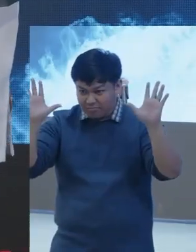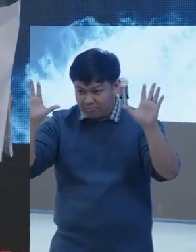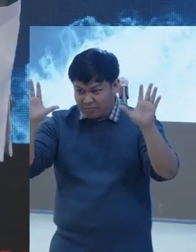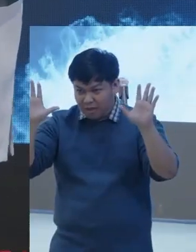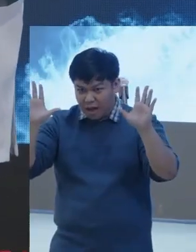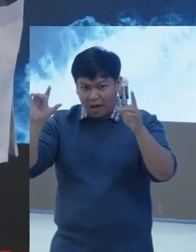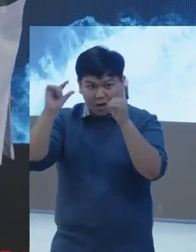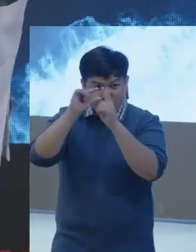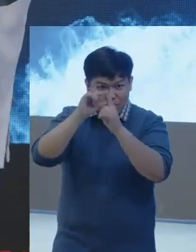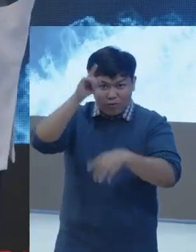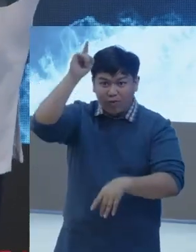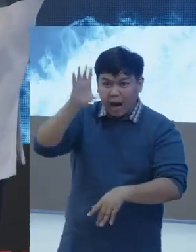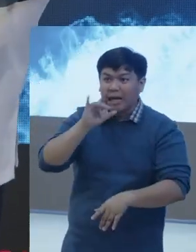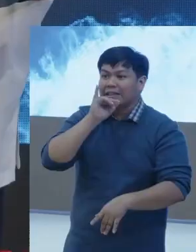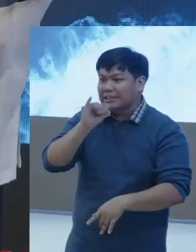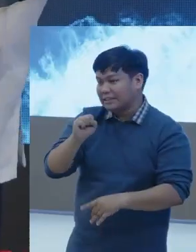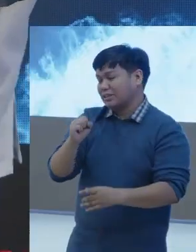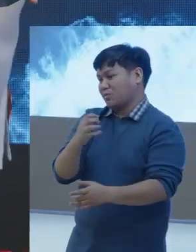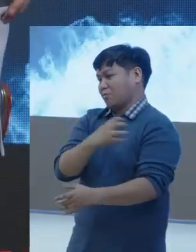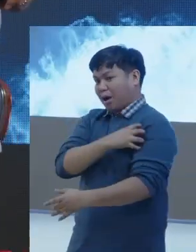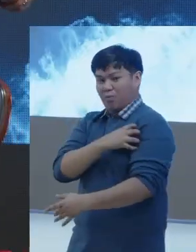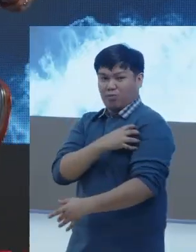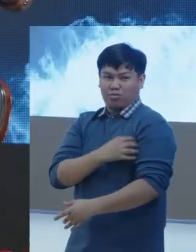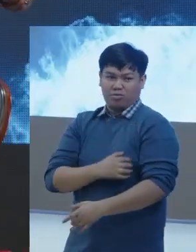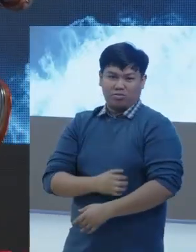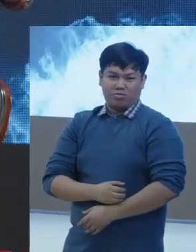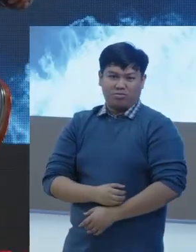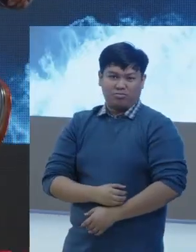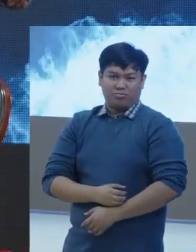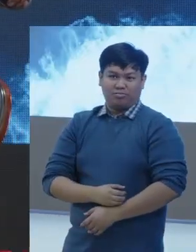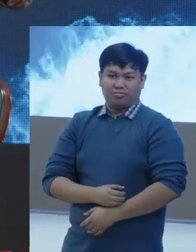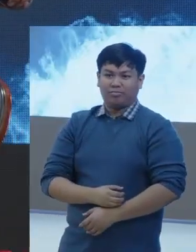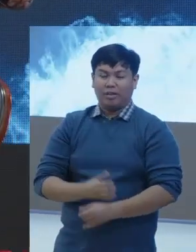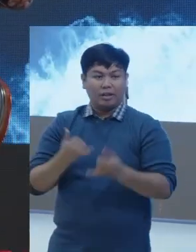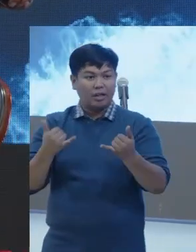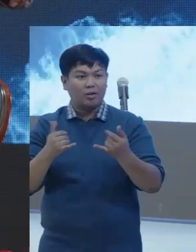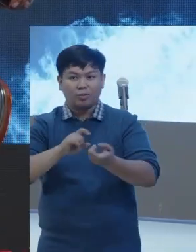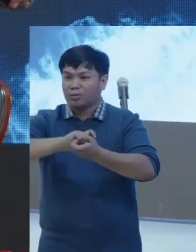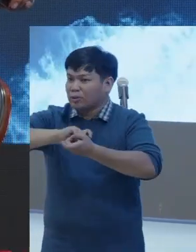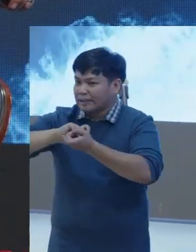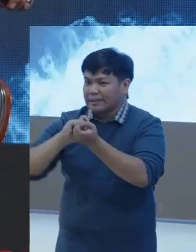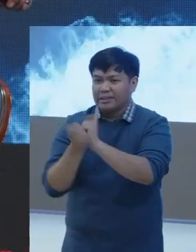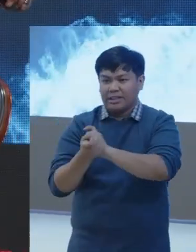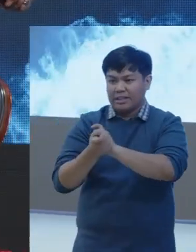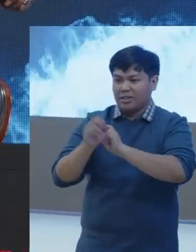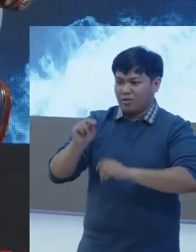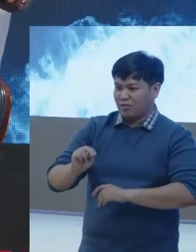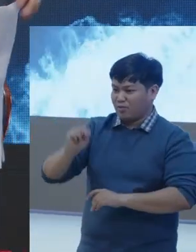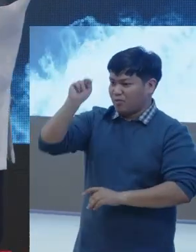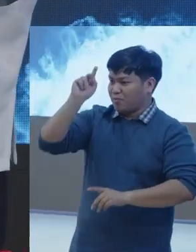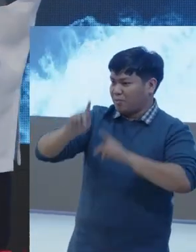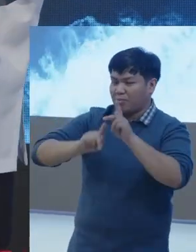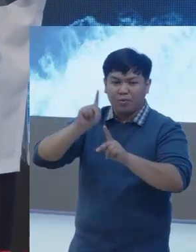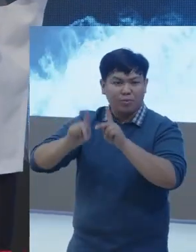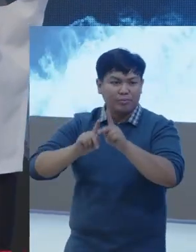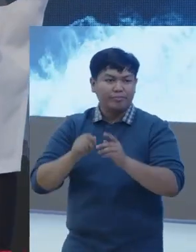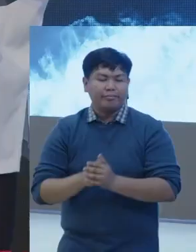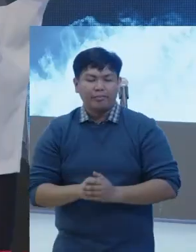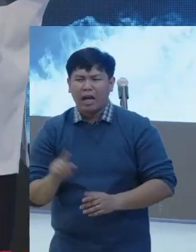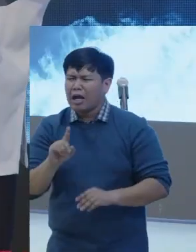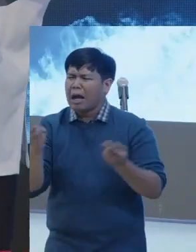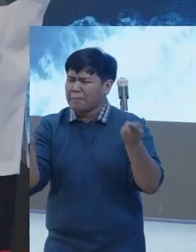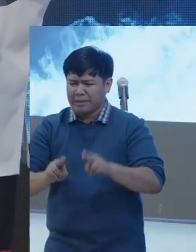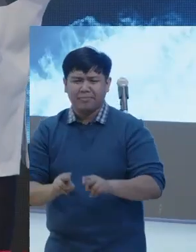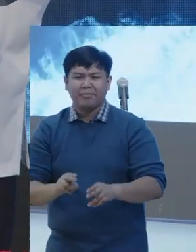Pangalawa, makikita natin dito ang mahimalang pagbabago ng Nineveh. Balik tayo sa